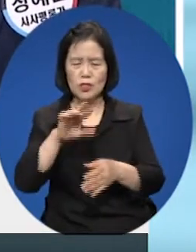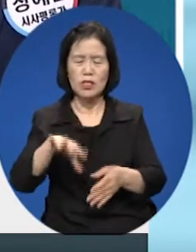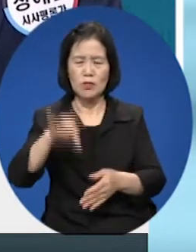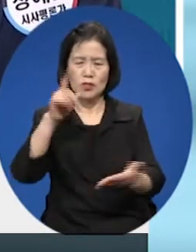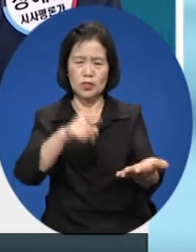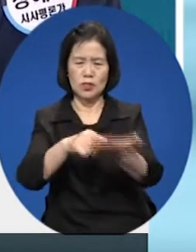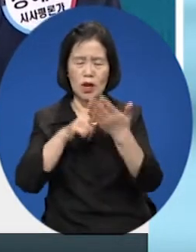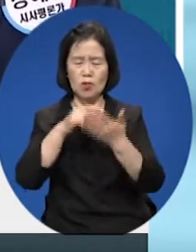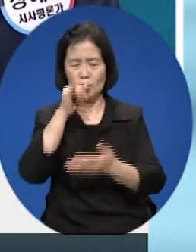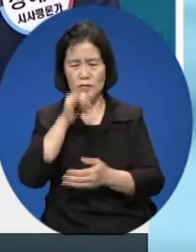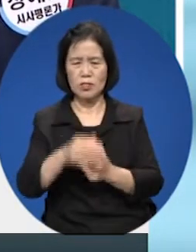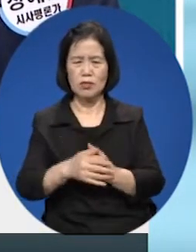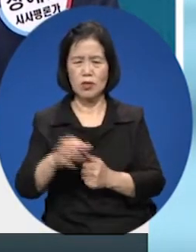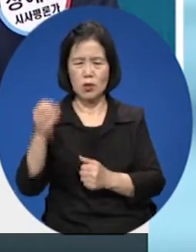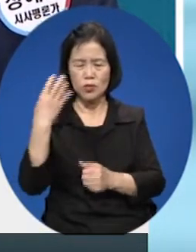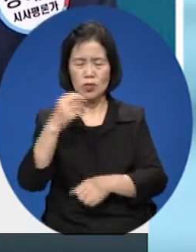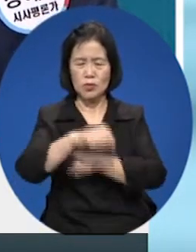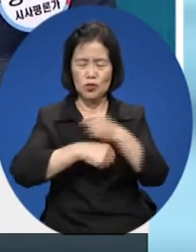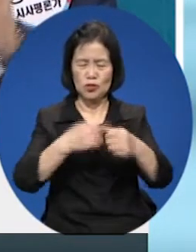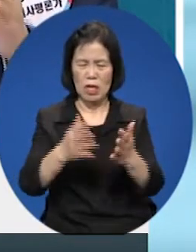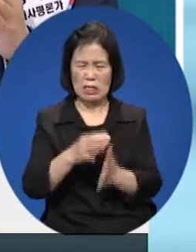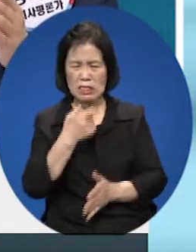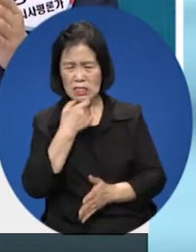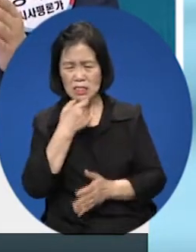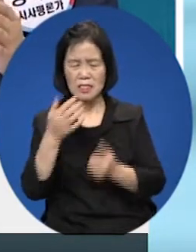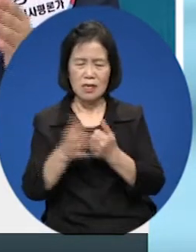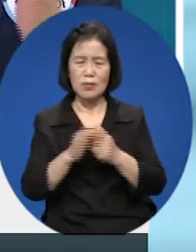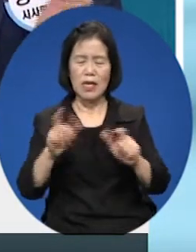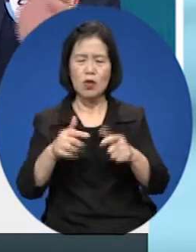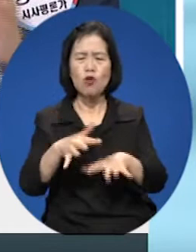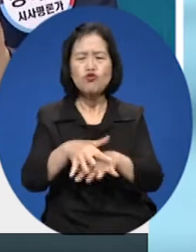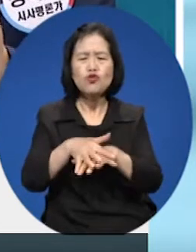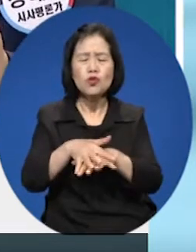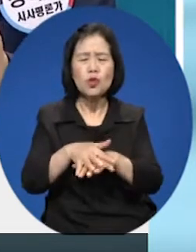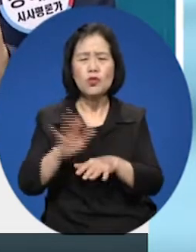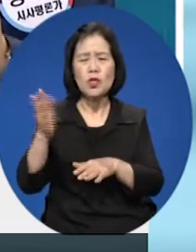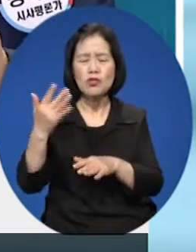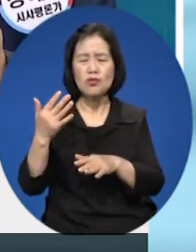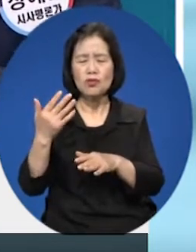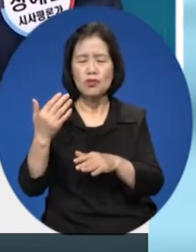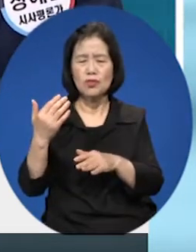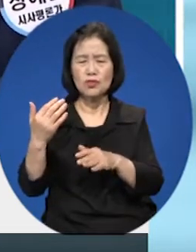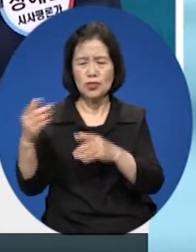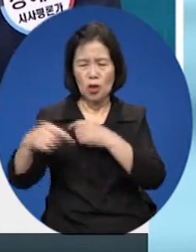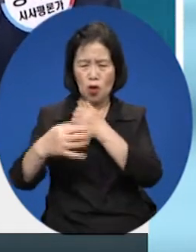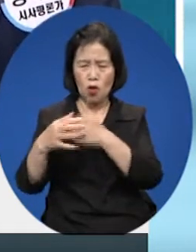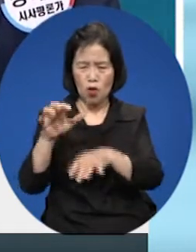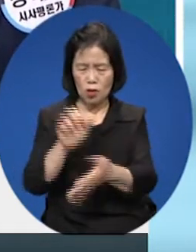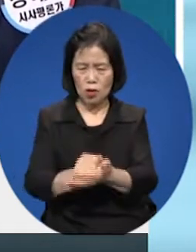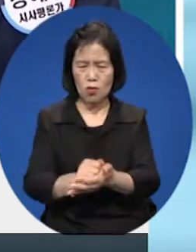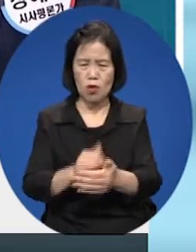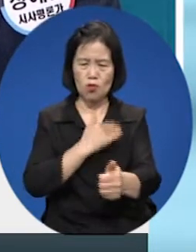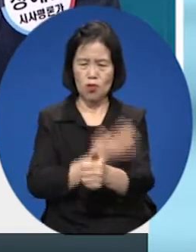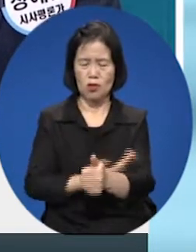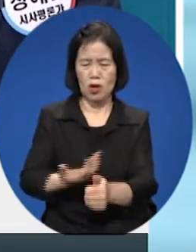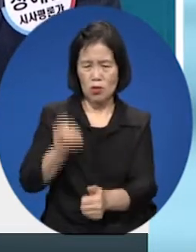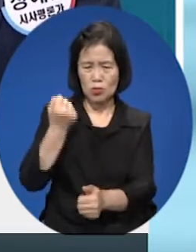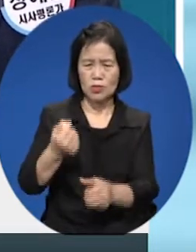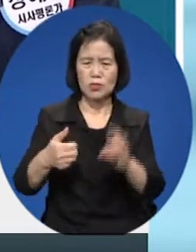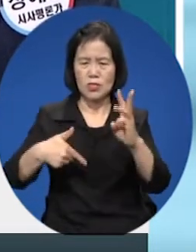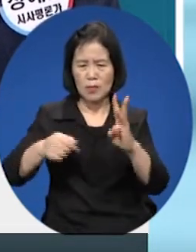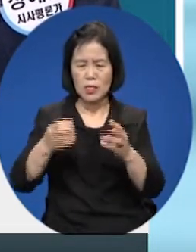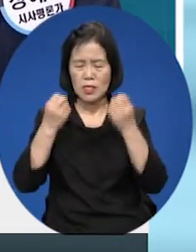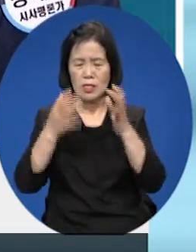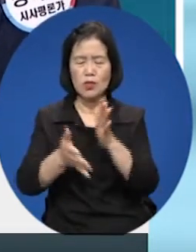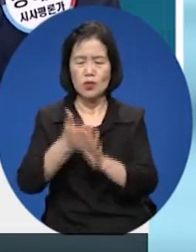되는게 언론의 민주당 싫어해서 그런게 아니라 구조적으로 최근에 정권을 잡았고 권력을 가지고 있고 3기 신도시 도 문제 인 정부에서